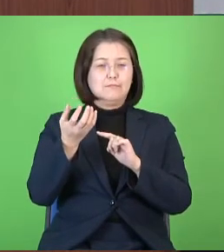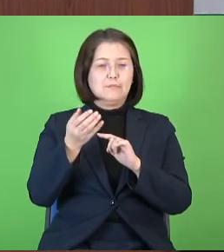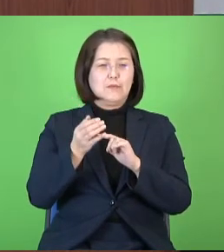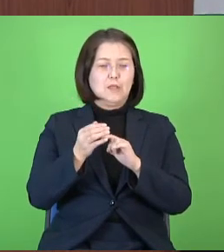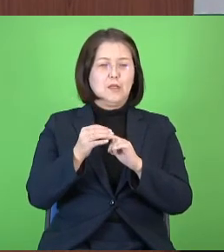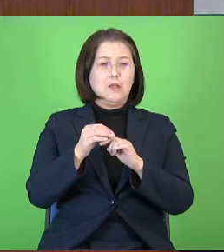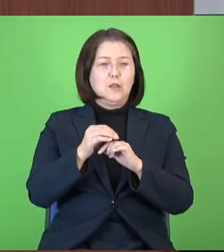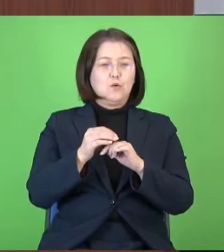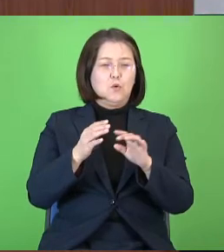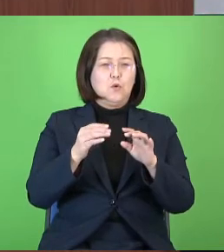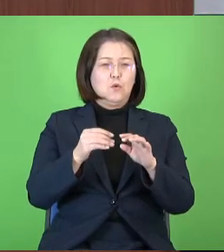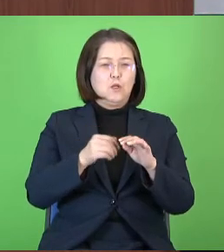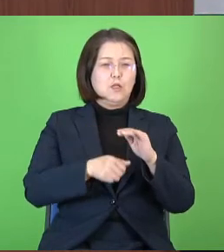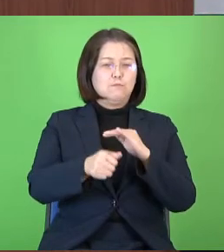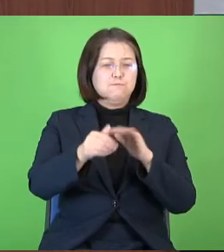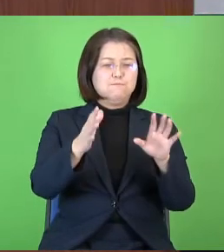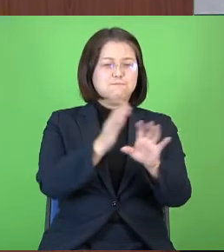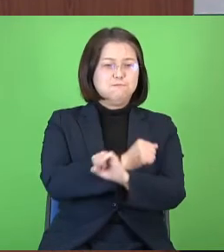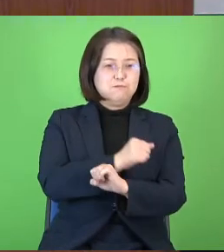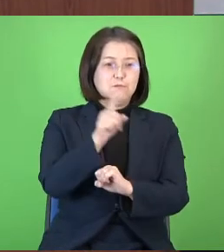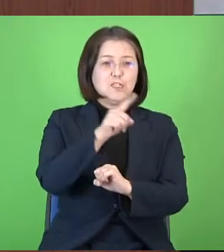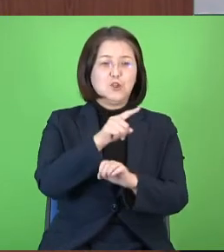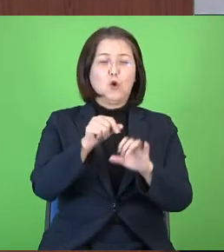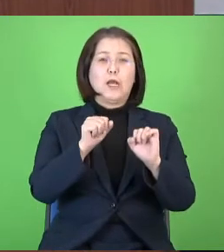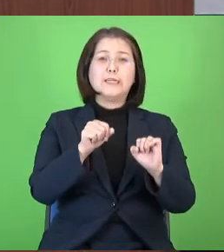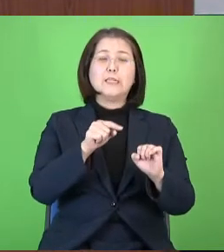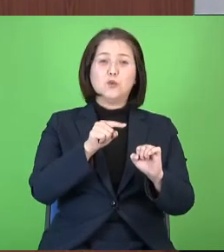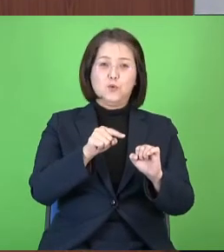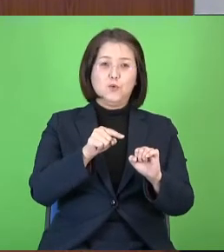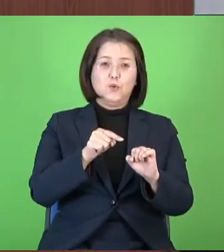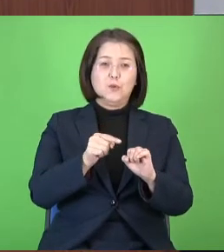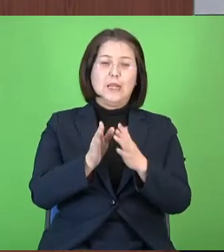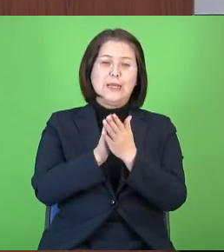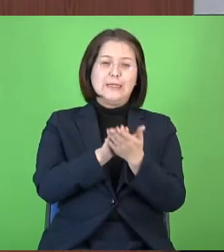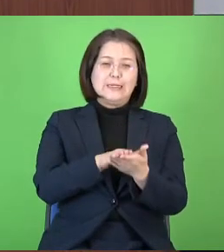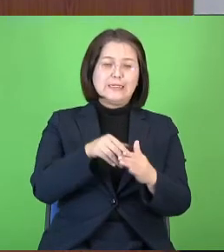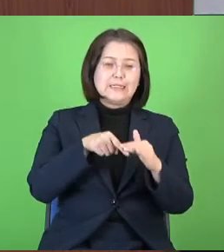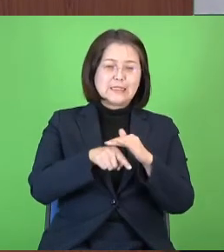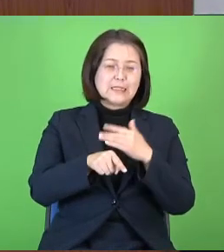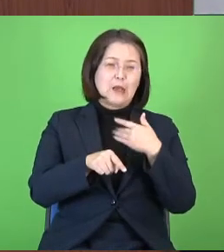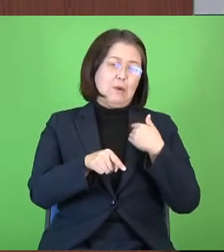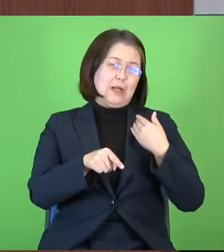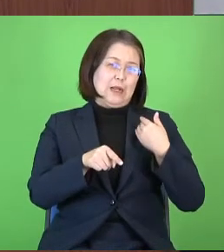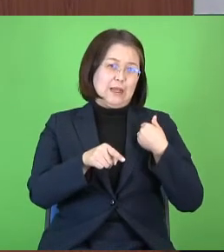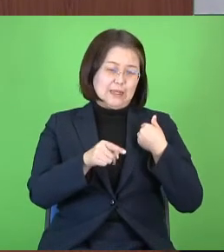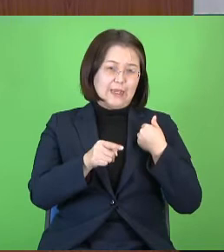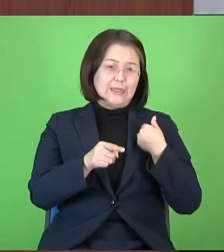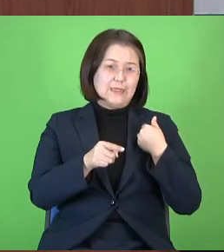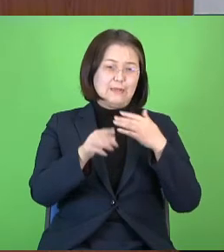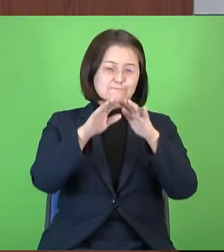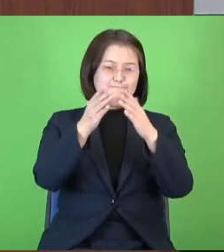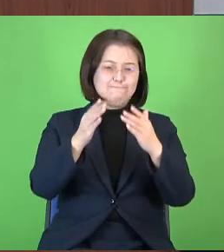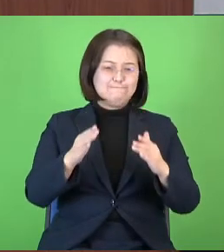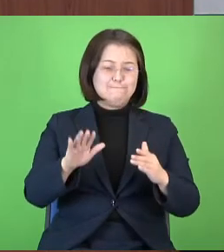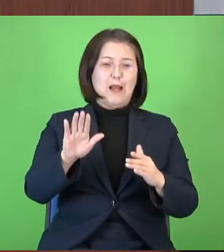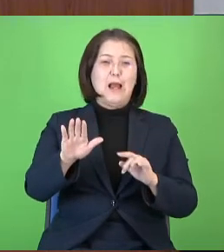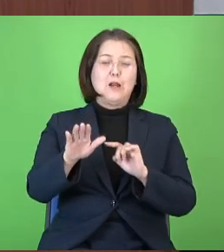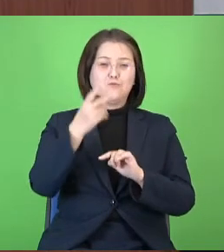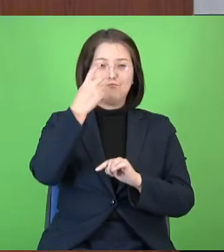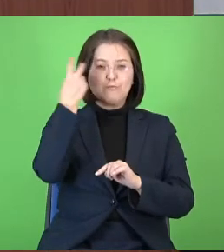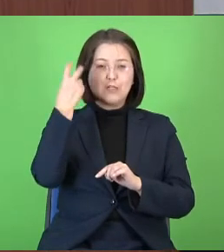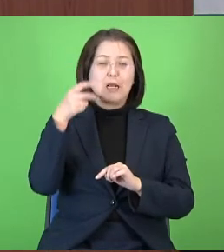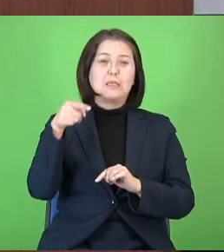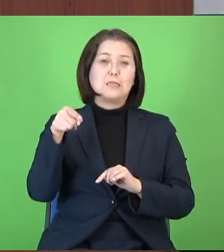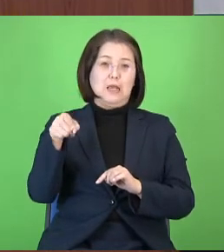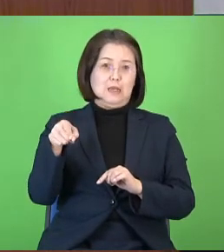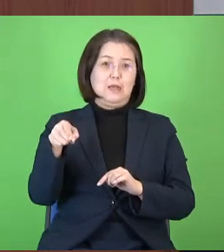の中で制限されるということでしょうか災害が発生しているとff